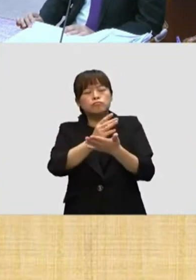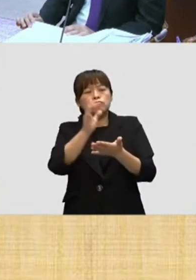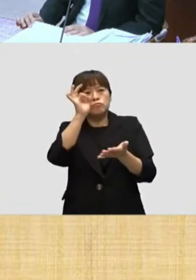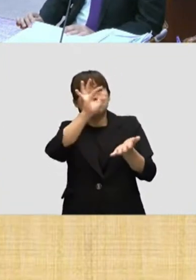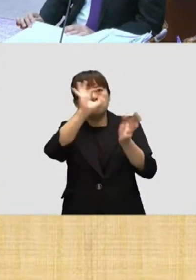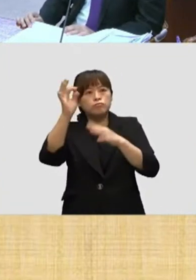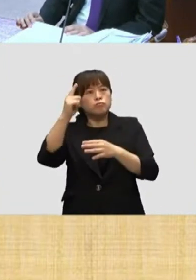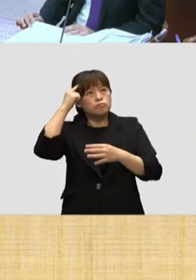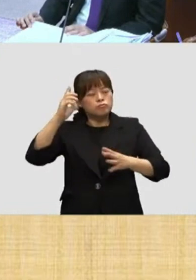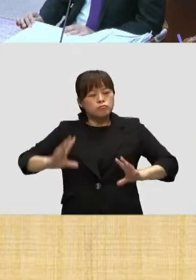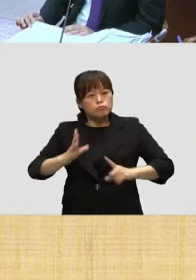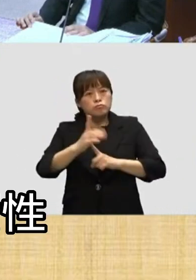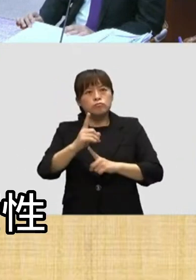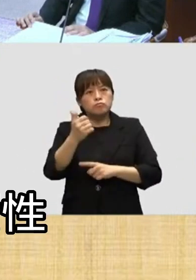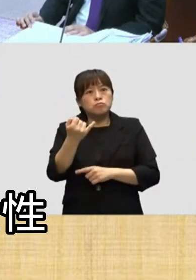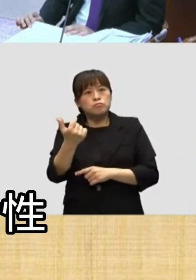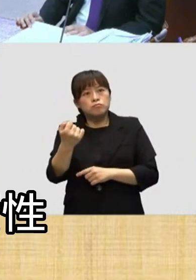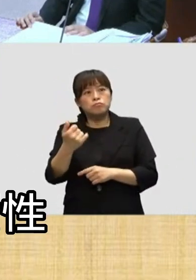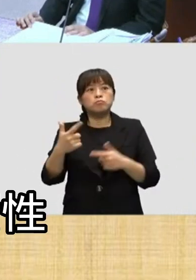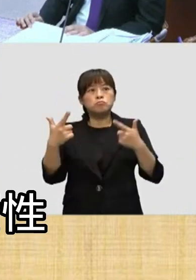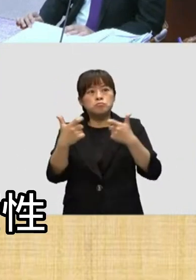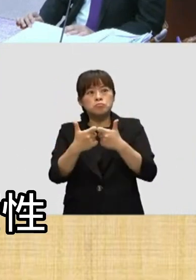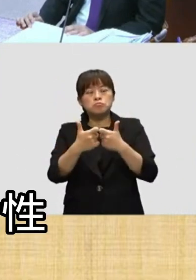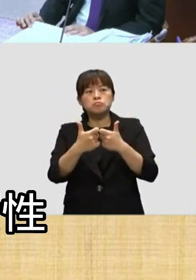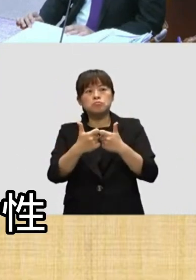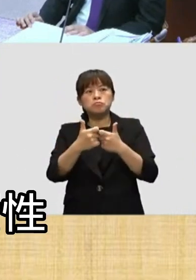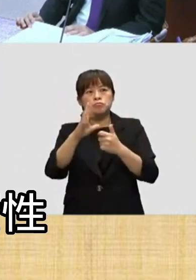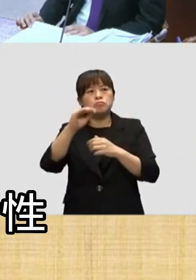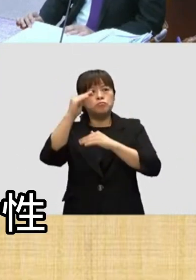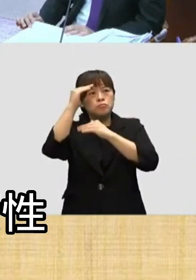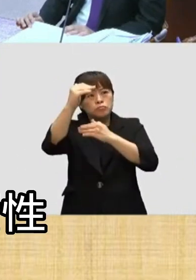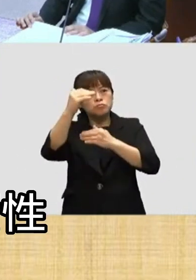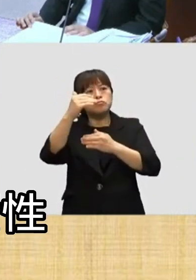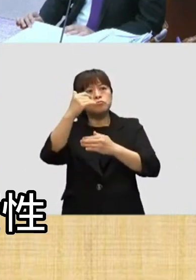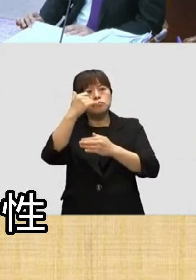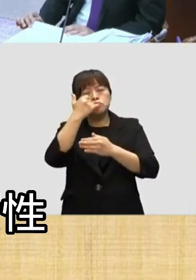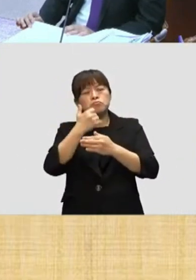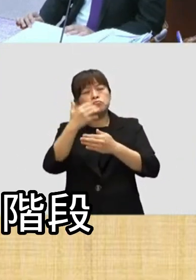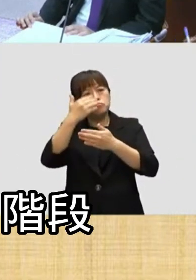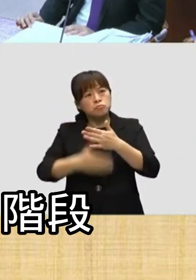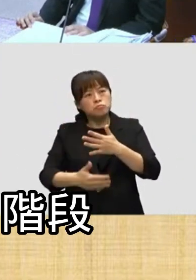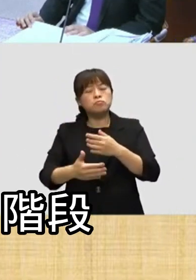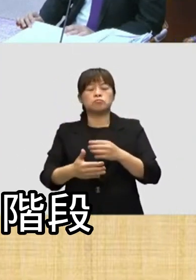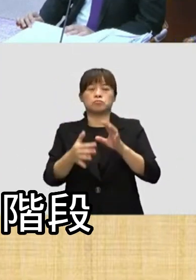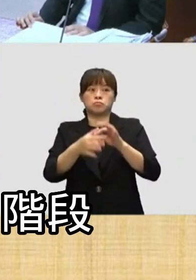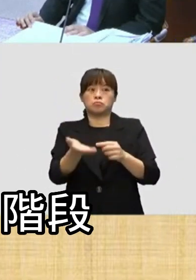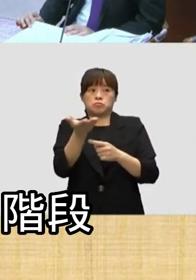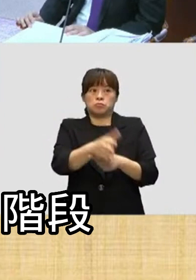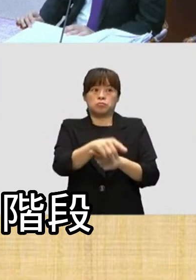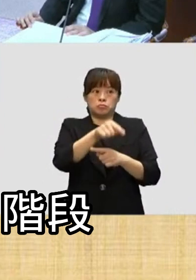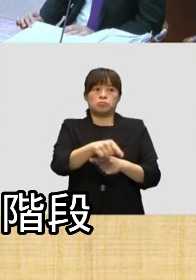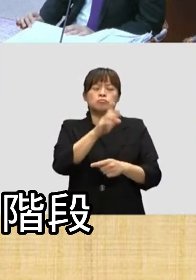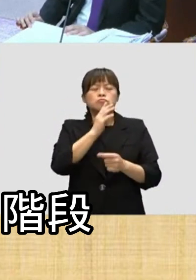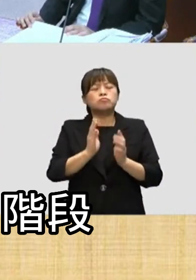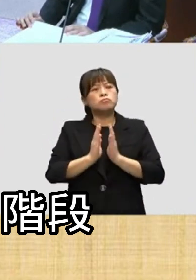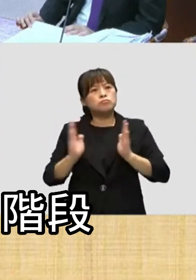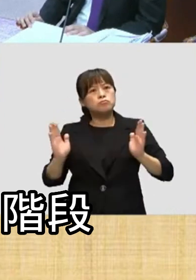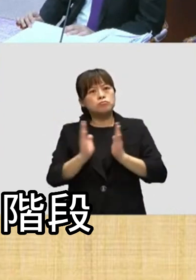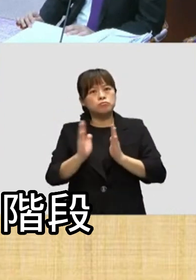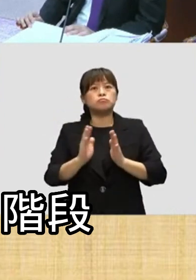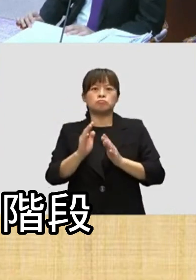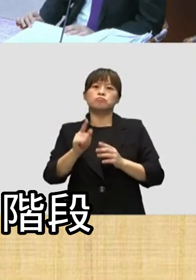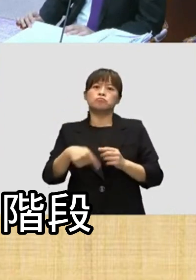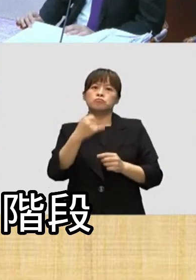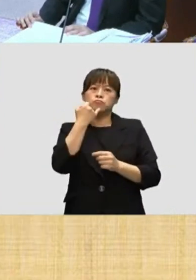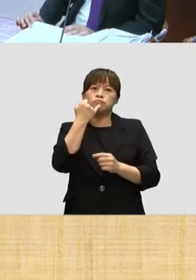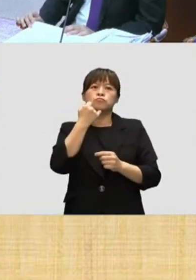酌精神状态是否具有有限道德上的可责性，所以死刑刑法受容性判断应属